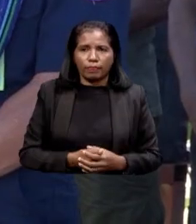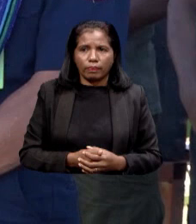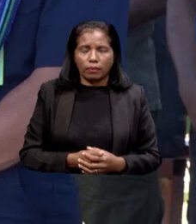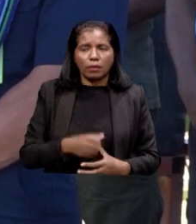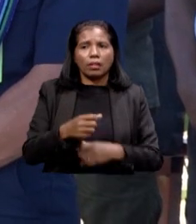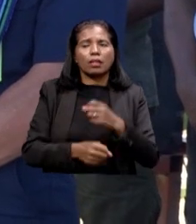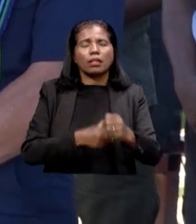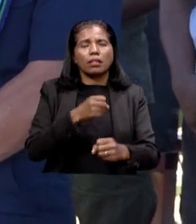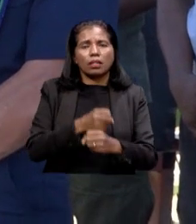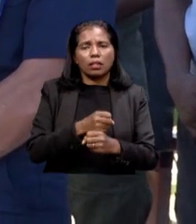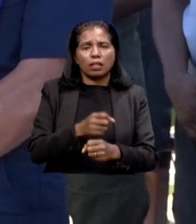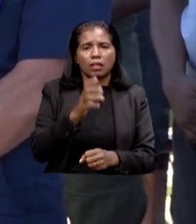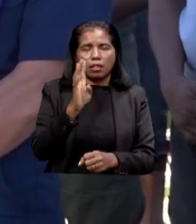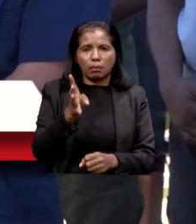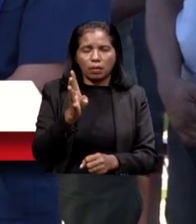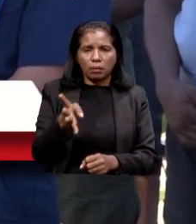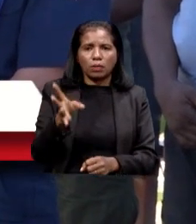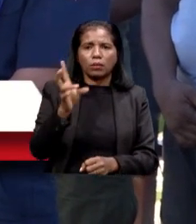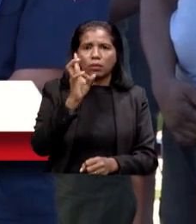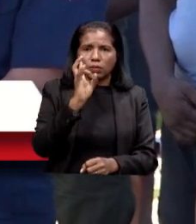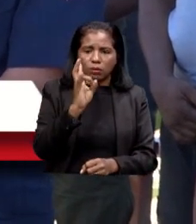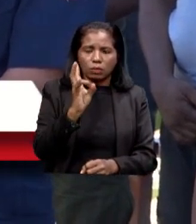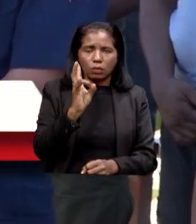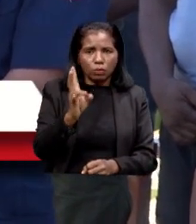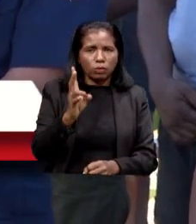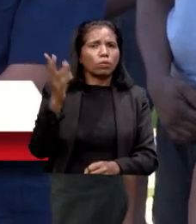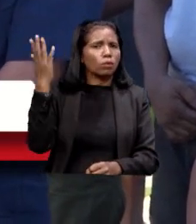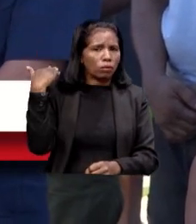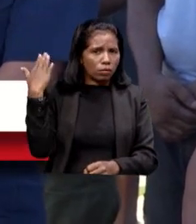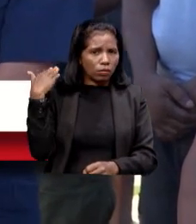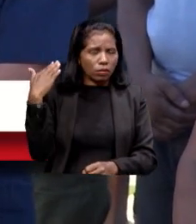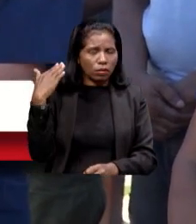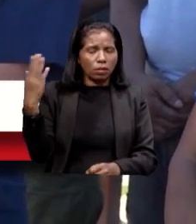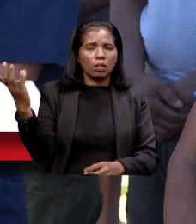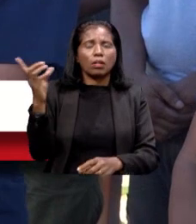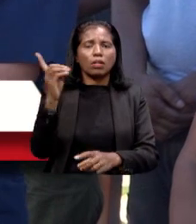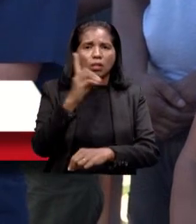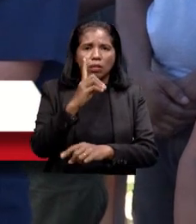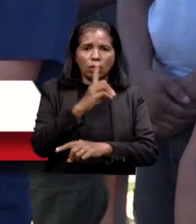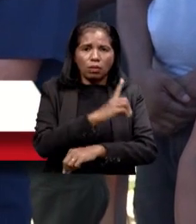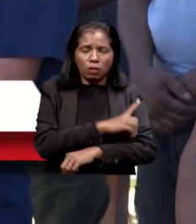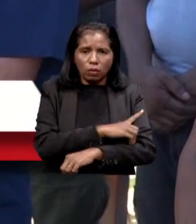hatnul resi hitu kutuba lorong inane